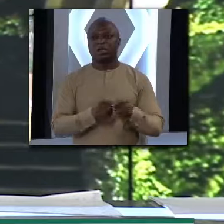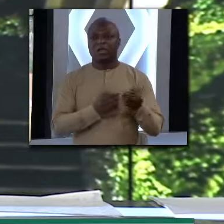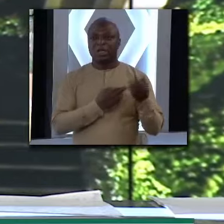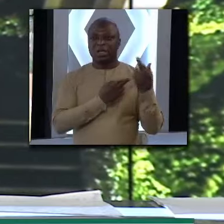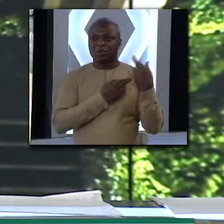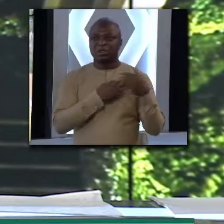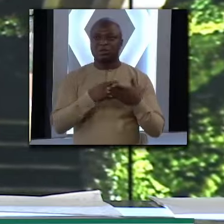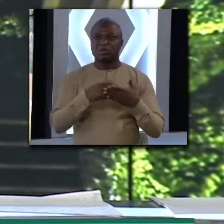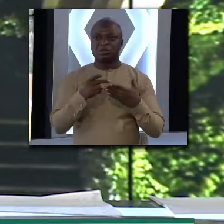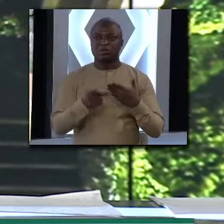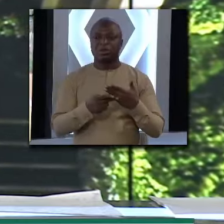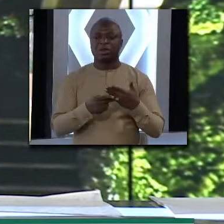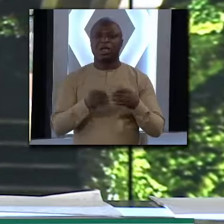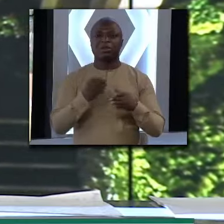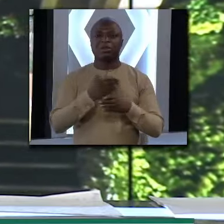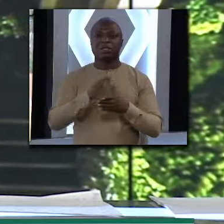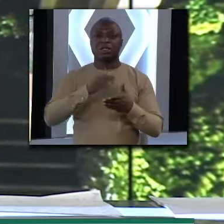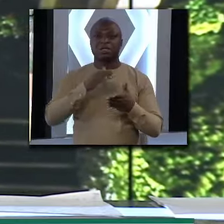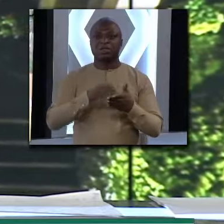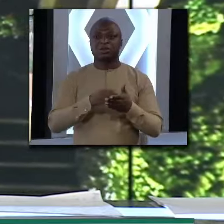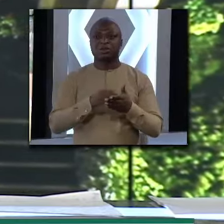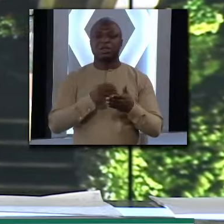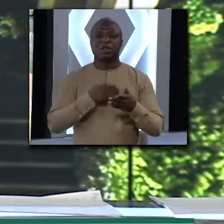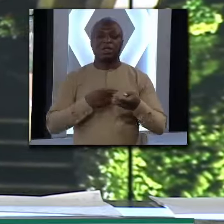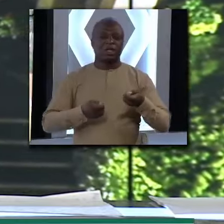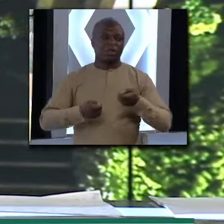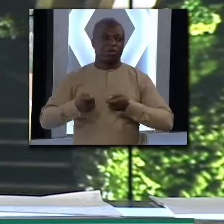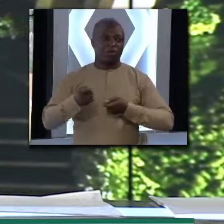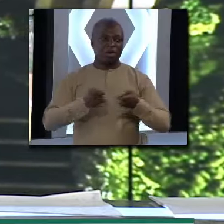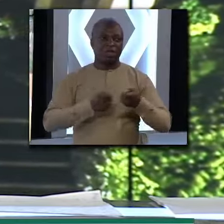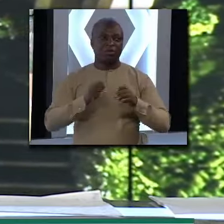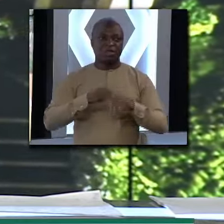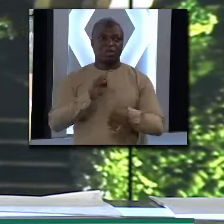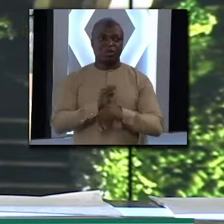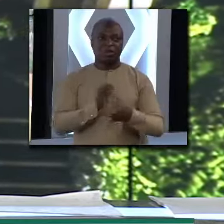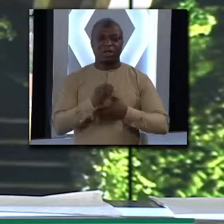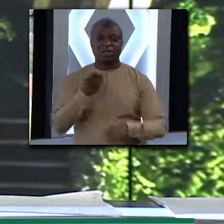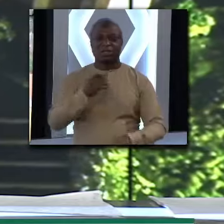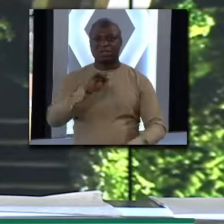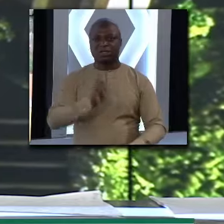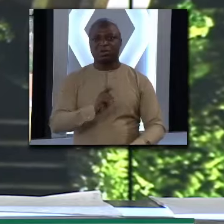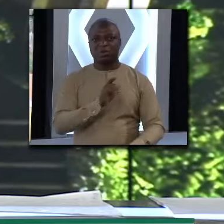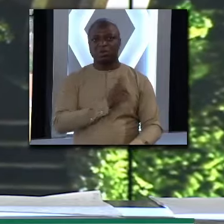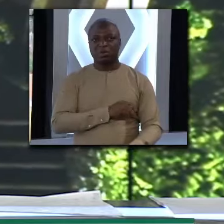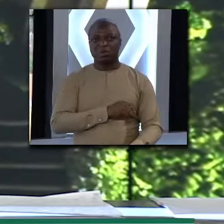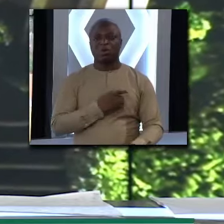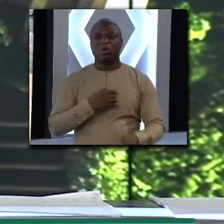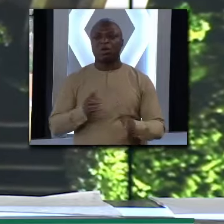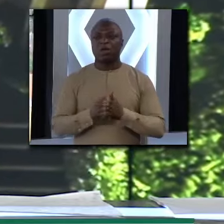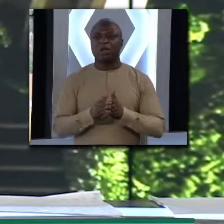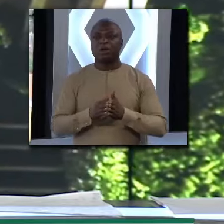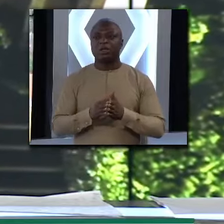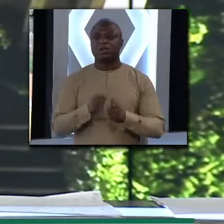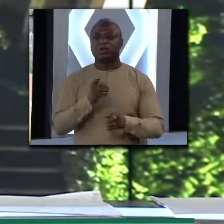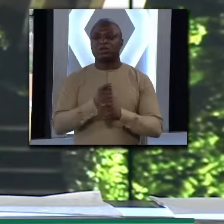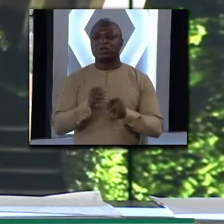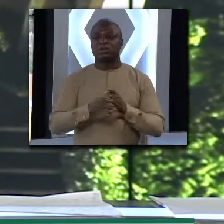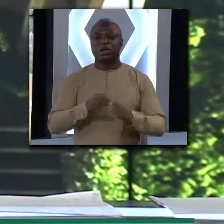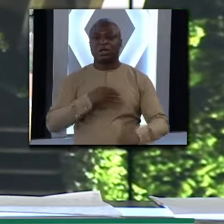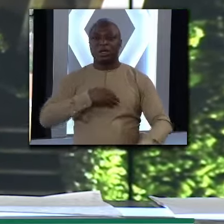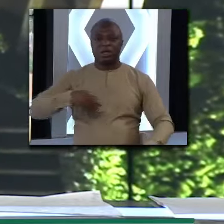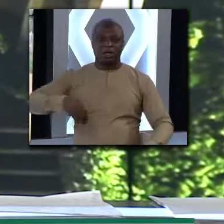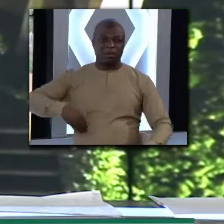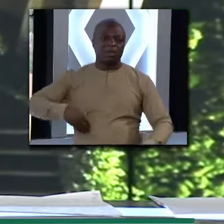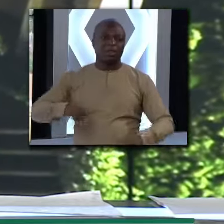responsables du programme décentralisation et gouvernance mis en œuvre par la GIZ au Togo ont réuni justement les maires